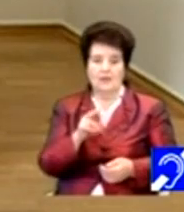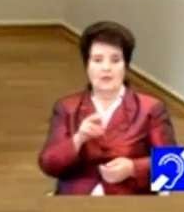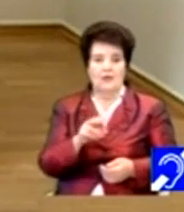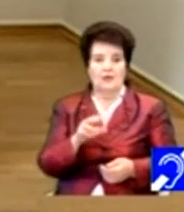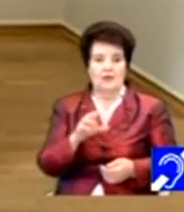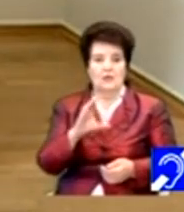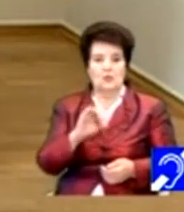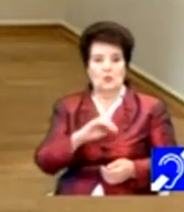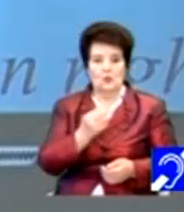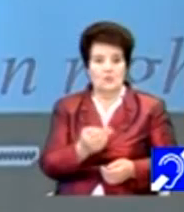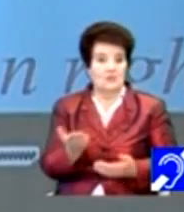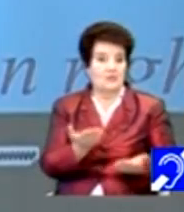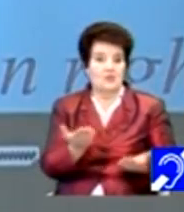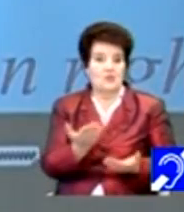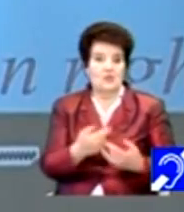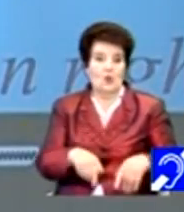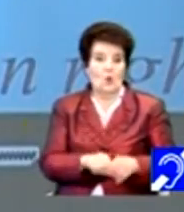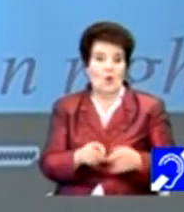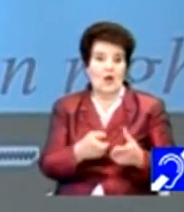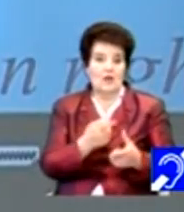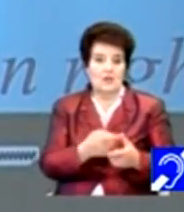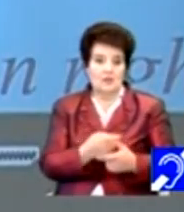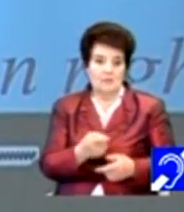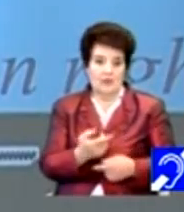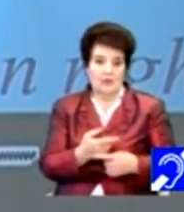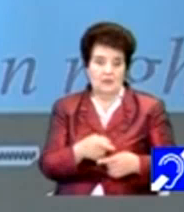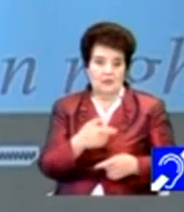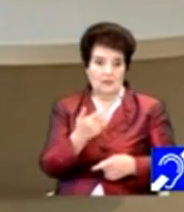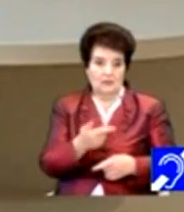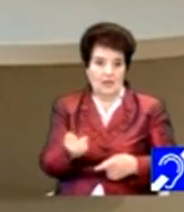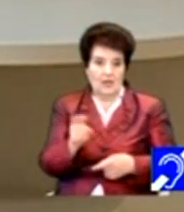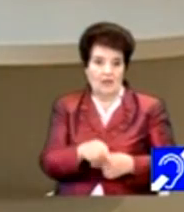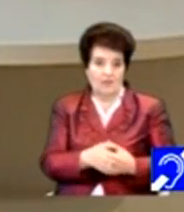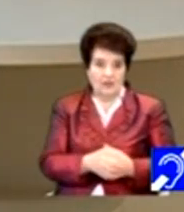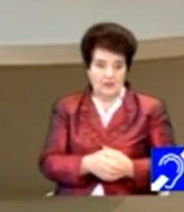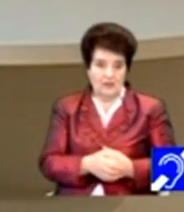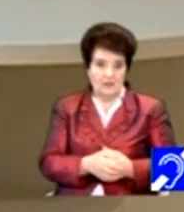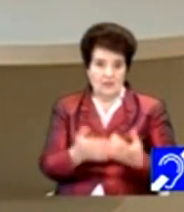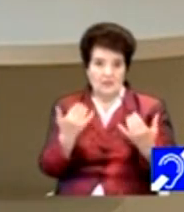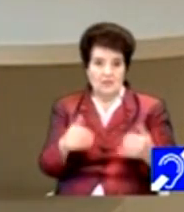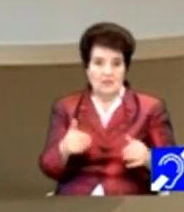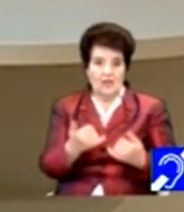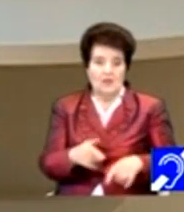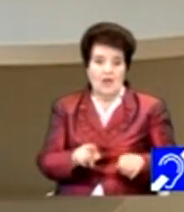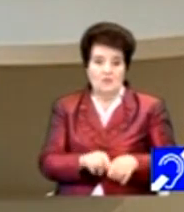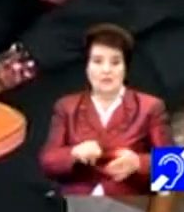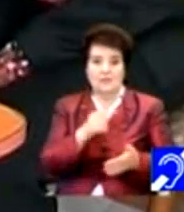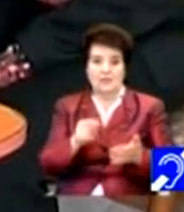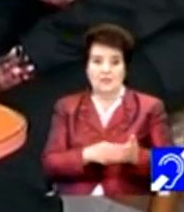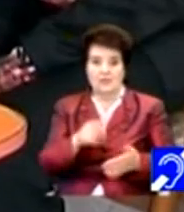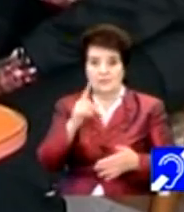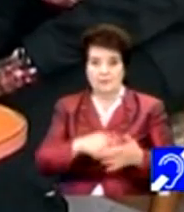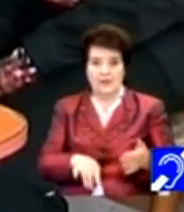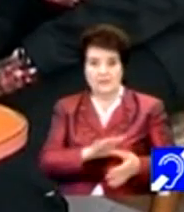Nu înțeleg de ce s-ar veni cu anumite intervenții legislative. Și doi la mână, este strană această abordare. Sper eu să